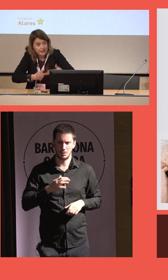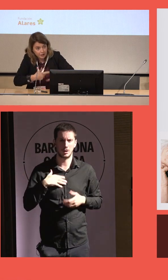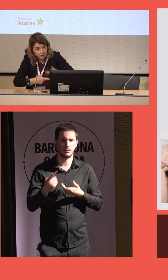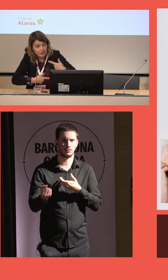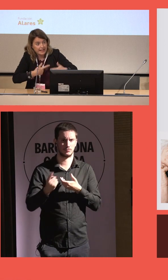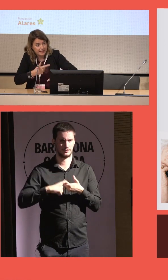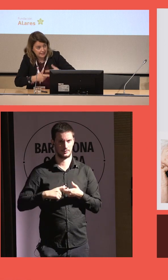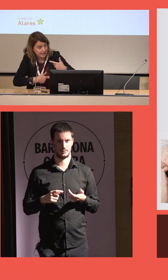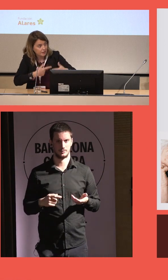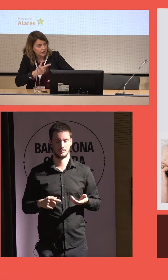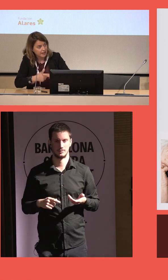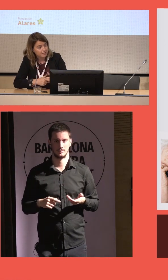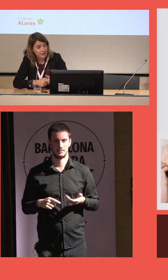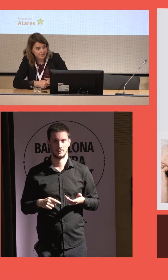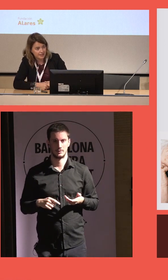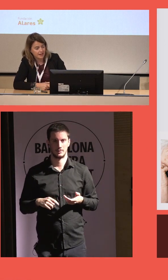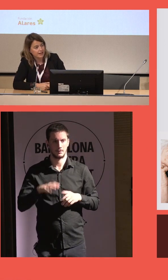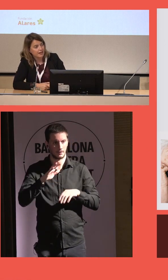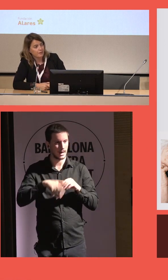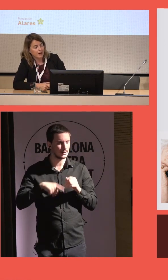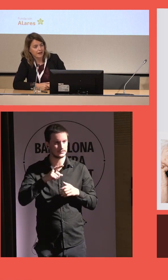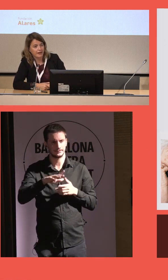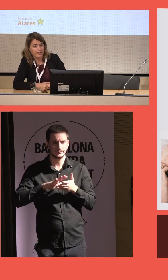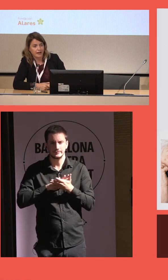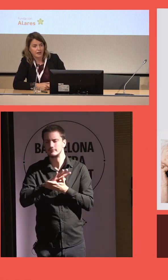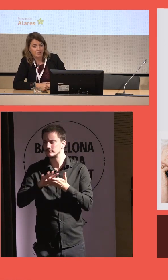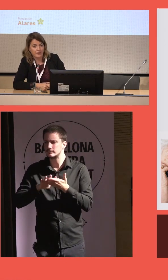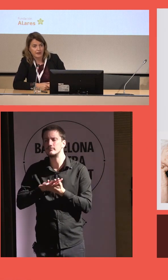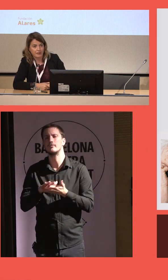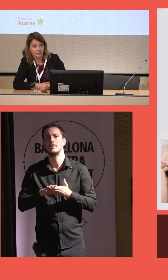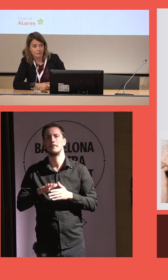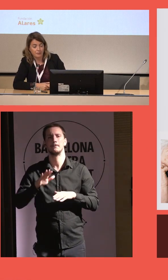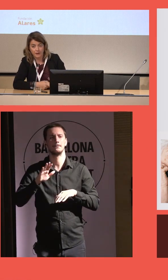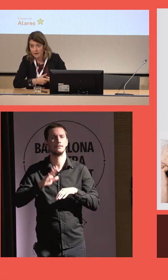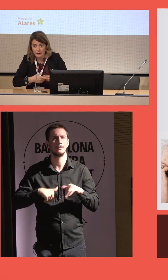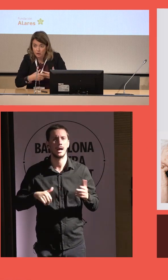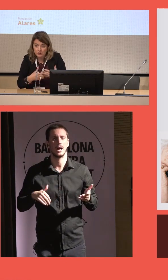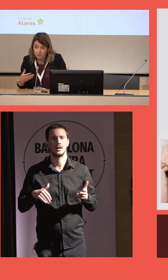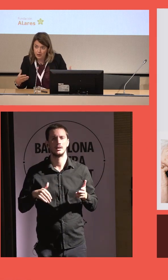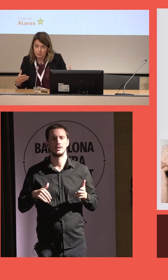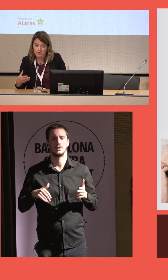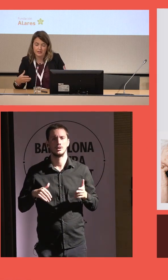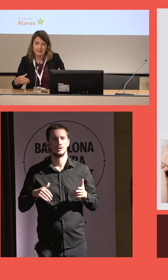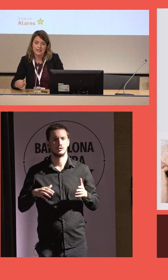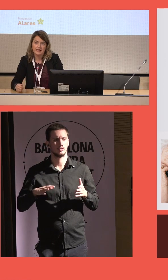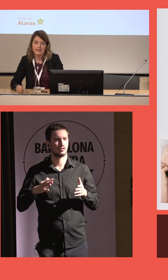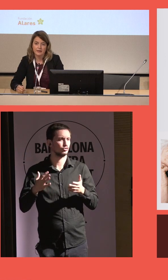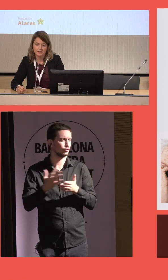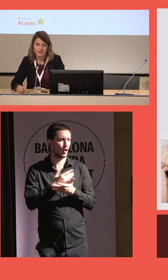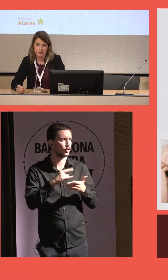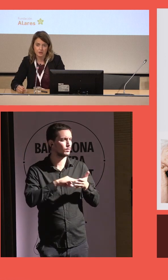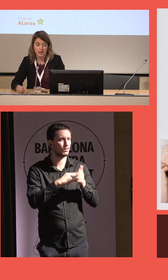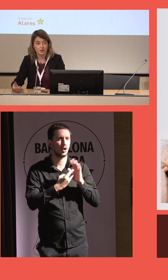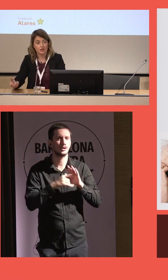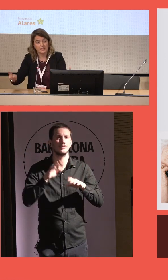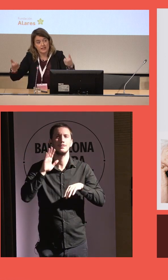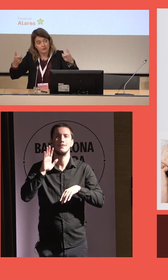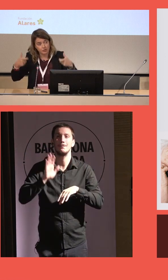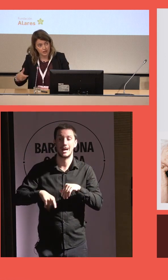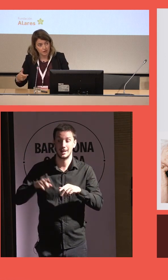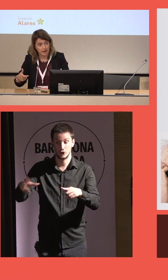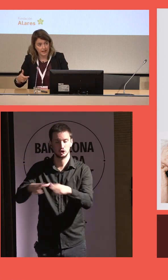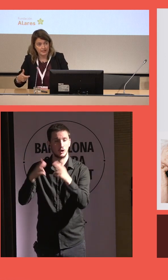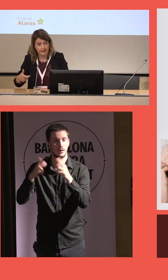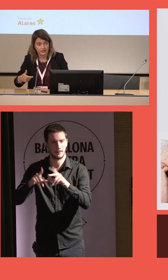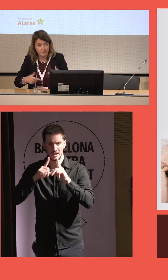necessitem ficar-nos en aquesta en marxa per bé per tot tipus de projectes de benefici social doncs des